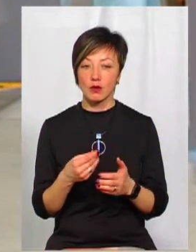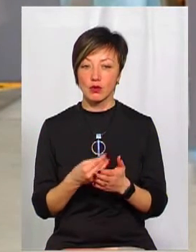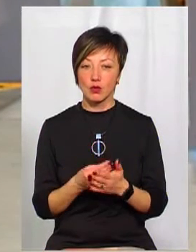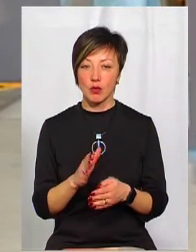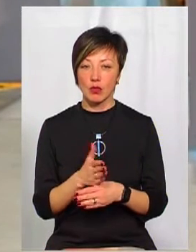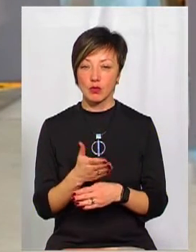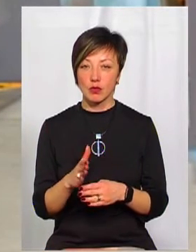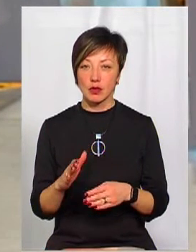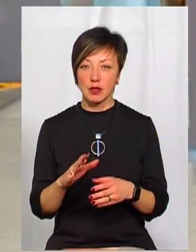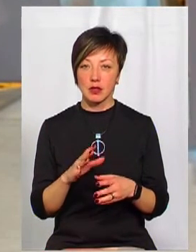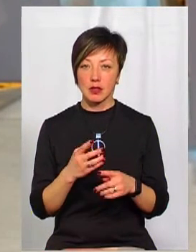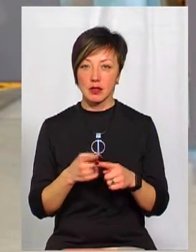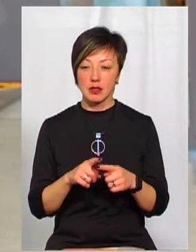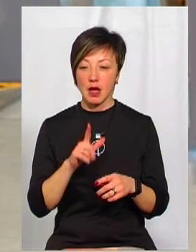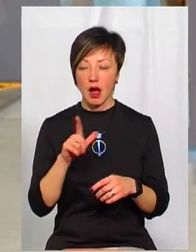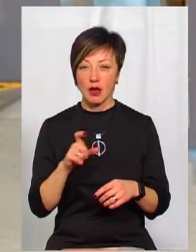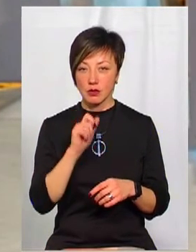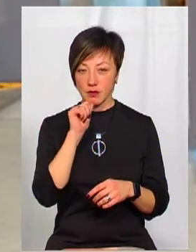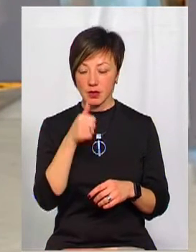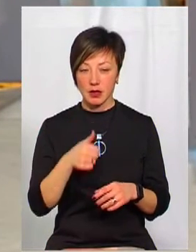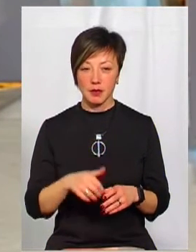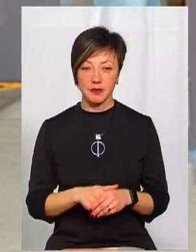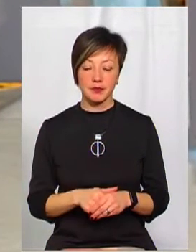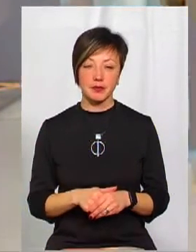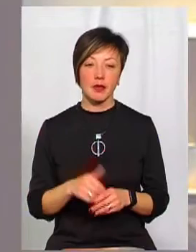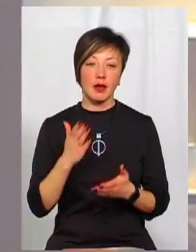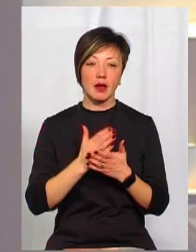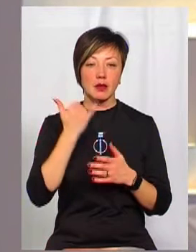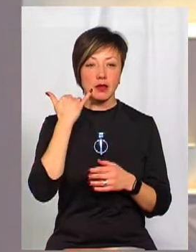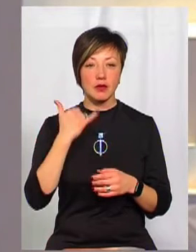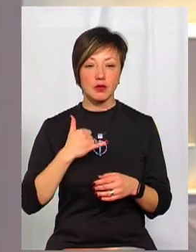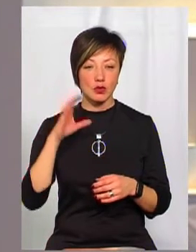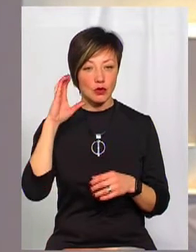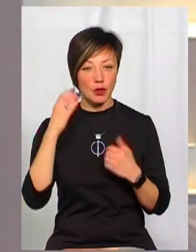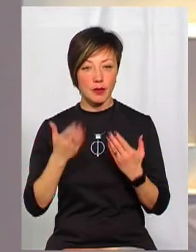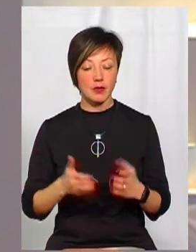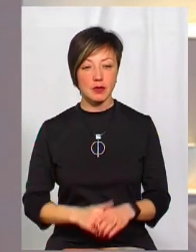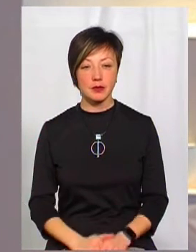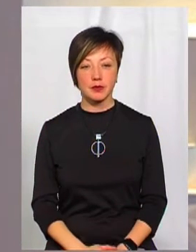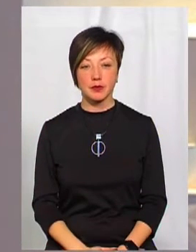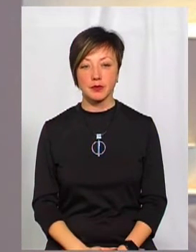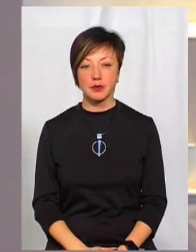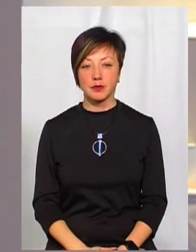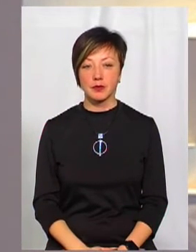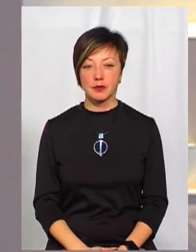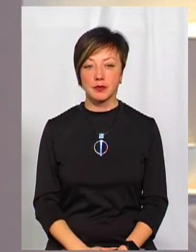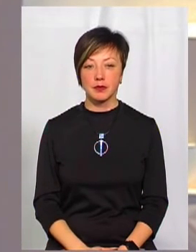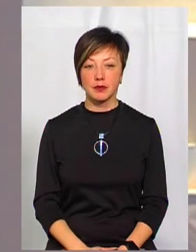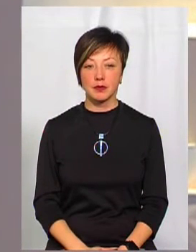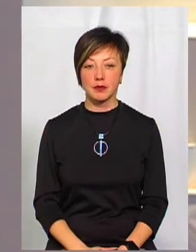сума розподілу за цілий газовий рік. І маємо ще телефонний дзвінок. Слухаємо вас. Добрий вечір.